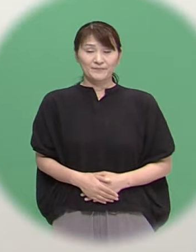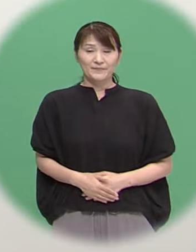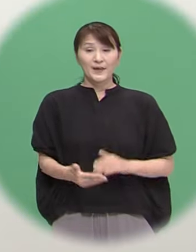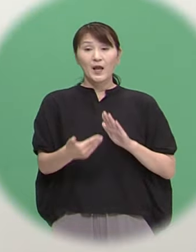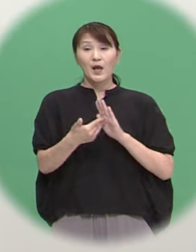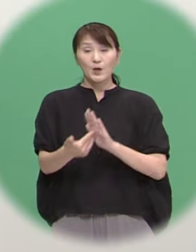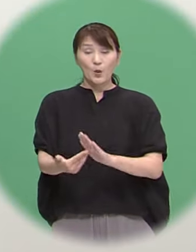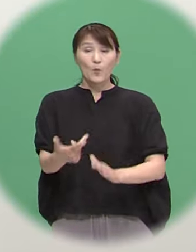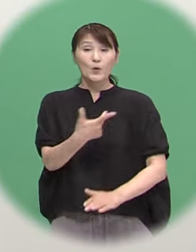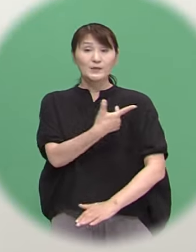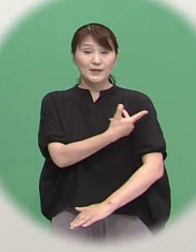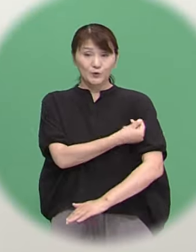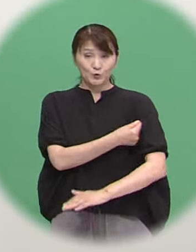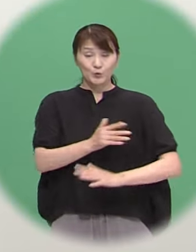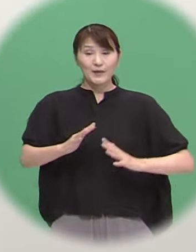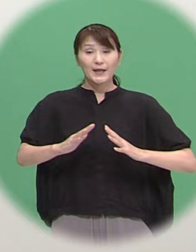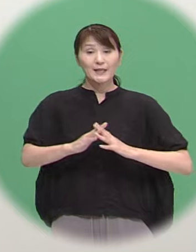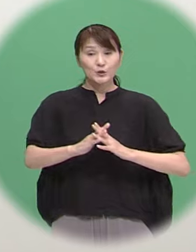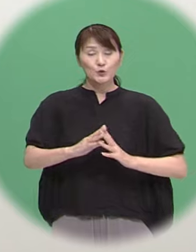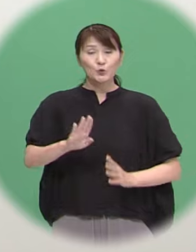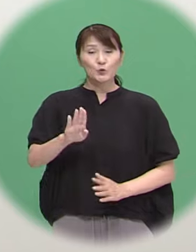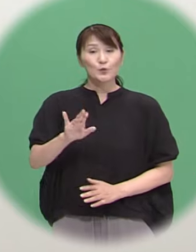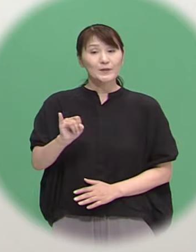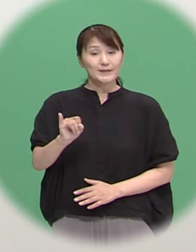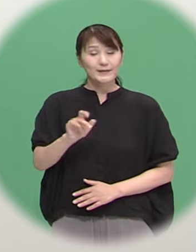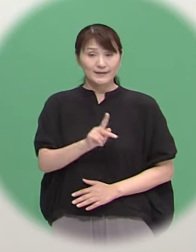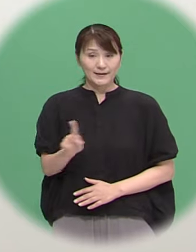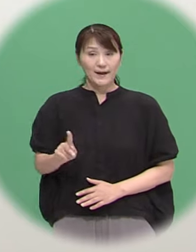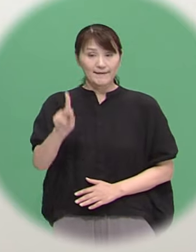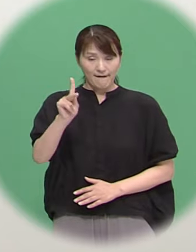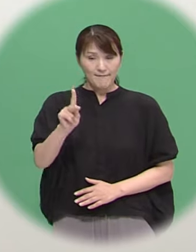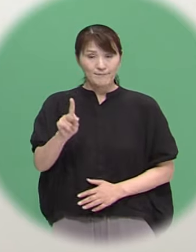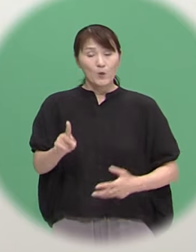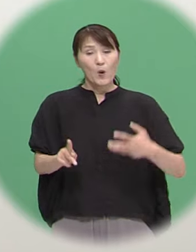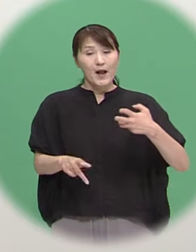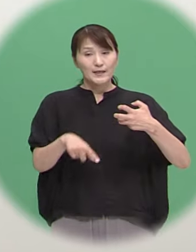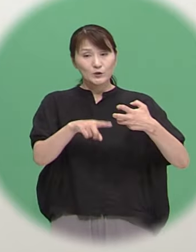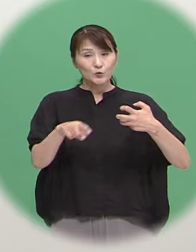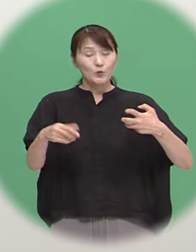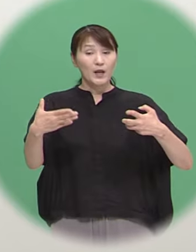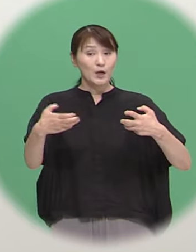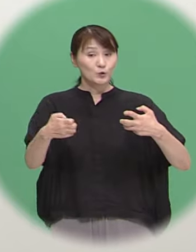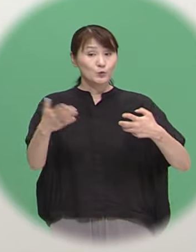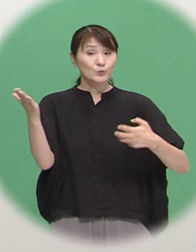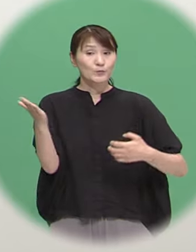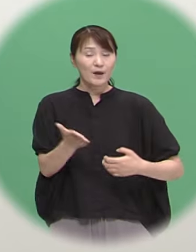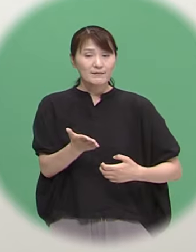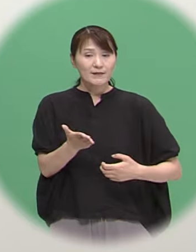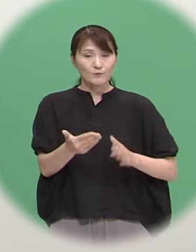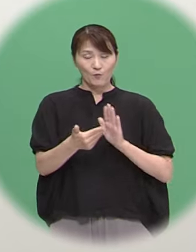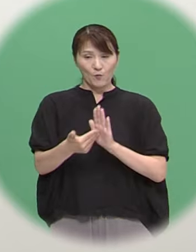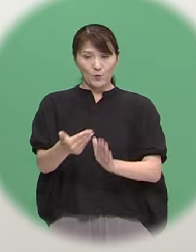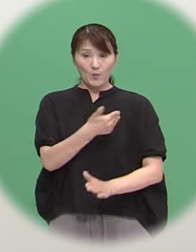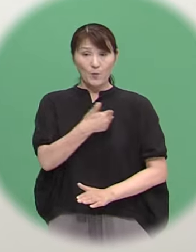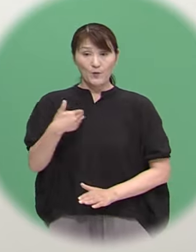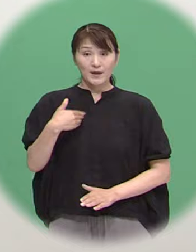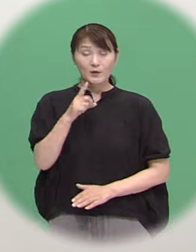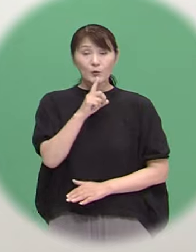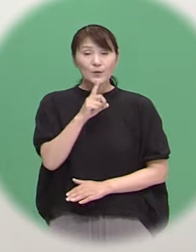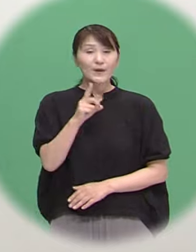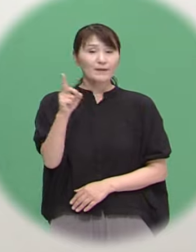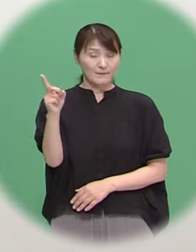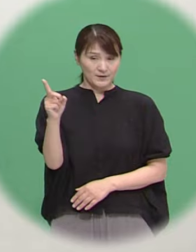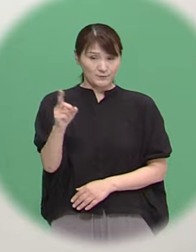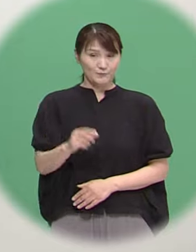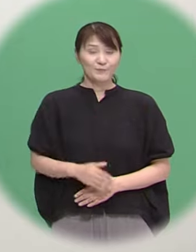予防接種をすることで子宮頸がんの原因の約 80% から 90% を予防することができると言われ